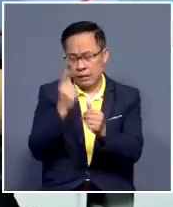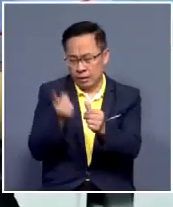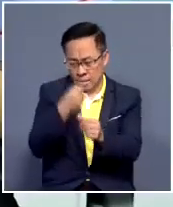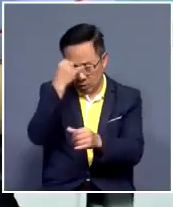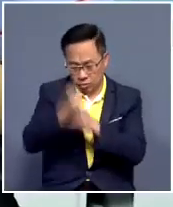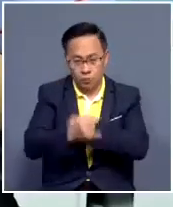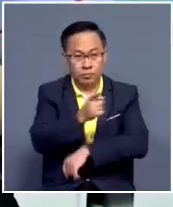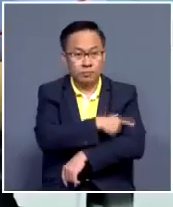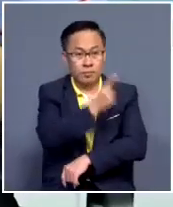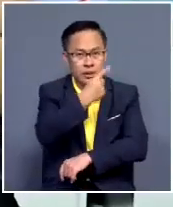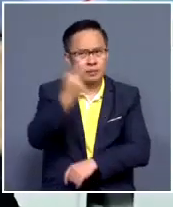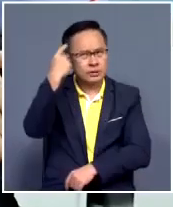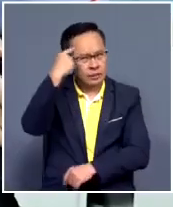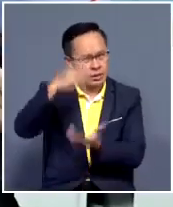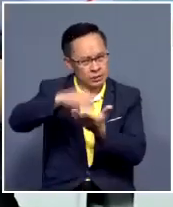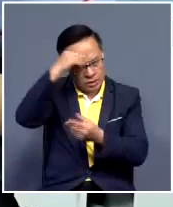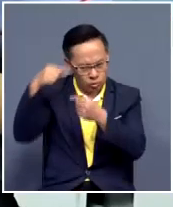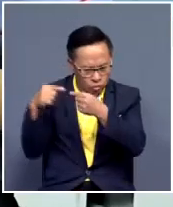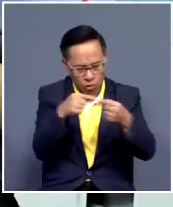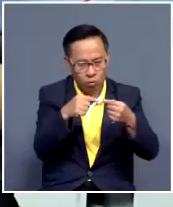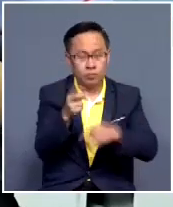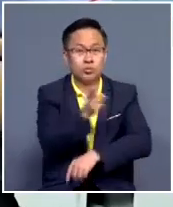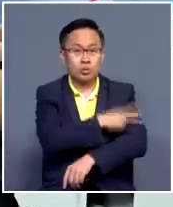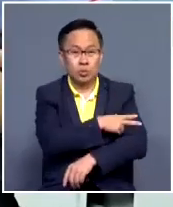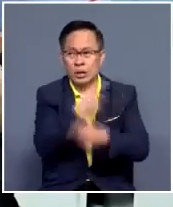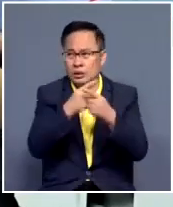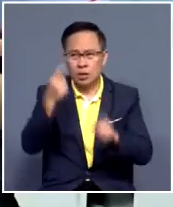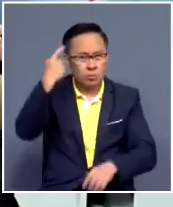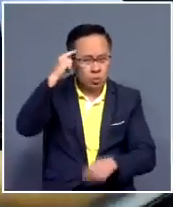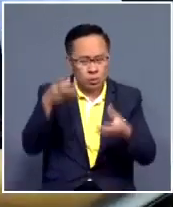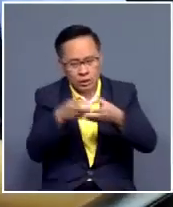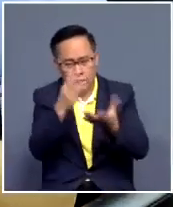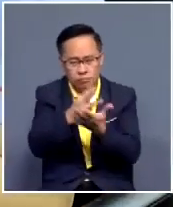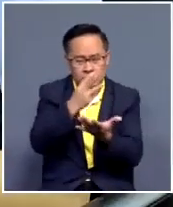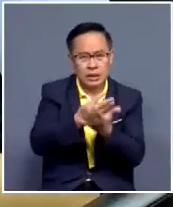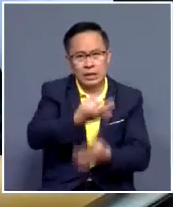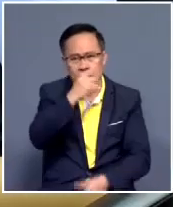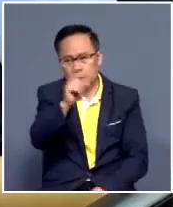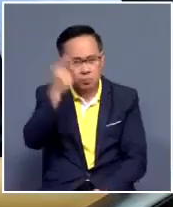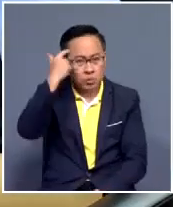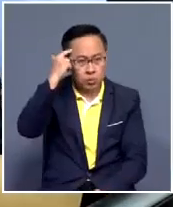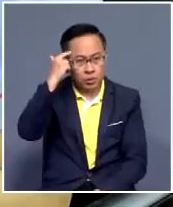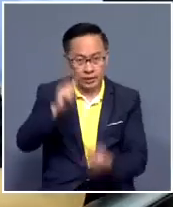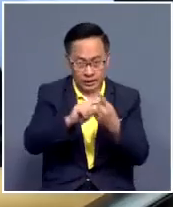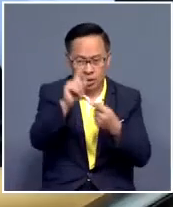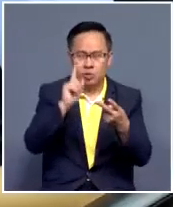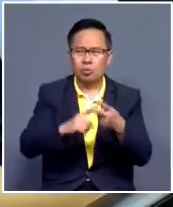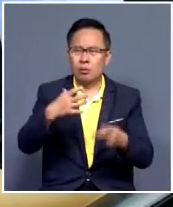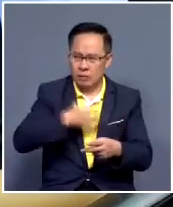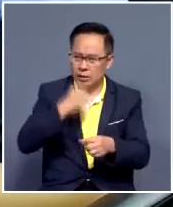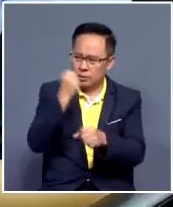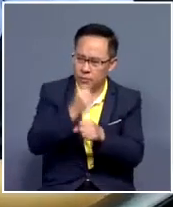ก็คือ1ก็คือจะเรียนต่อมหาลัยแต่ก็ยังไม่รู้ว่าจะเรียนสาขาไหนแล้วก็อีกใจนึงอ่ะก็อยากจะเริ่มทำงานเล